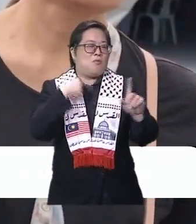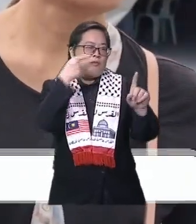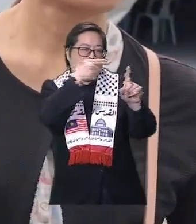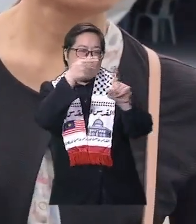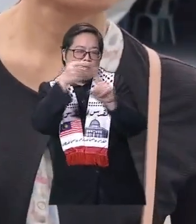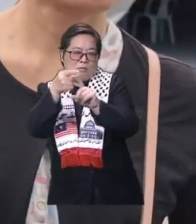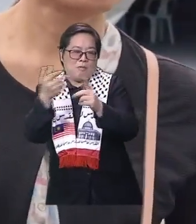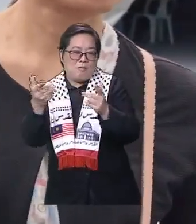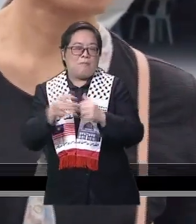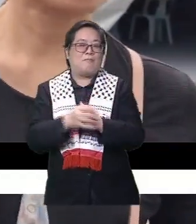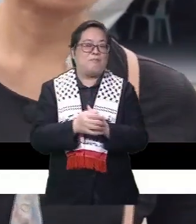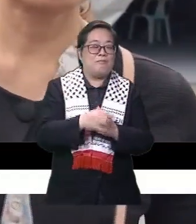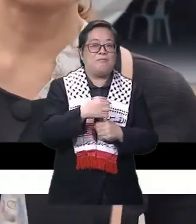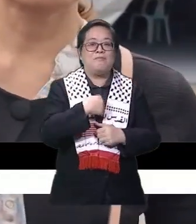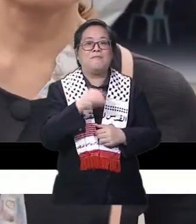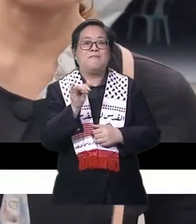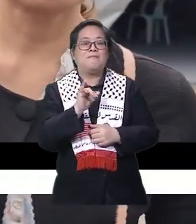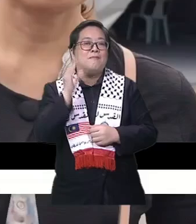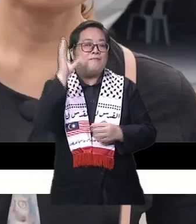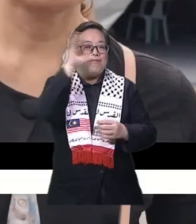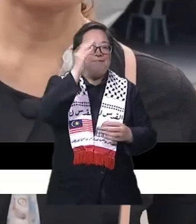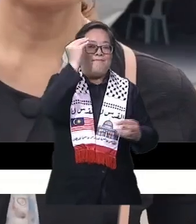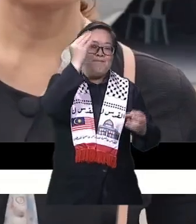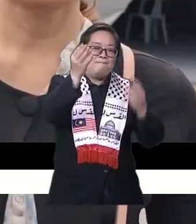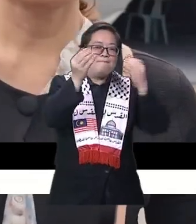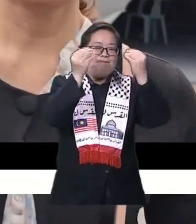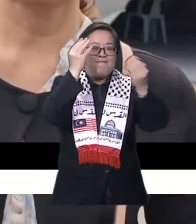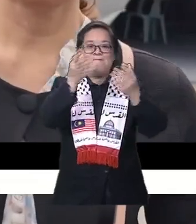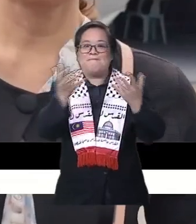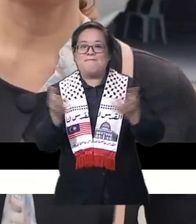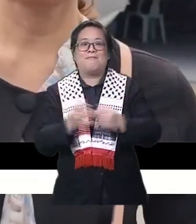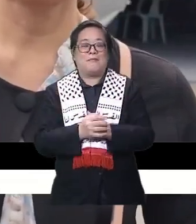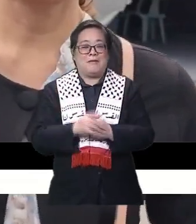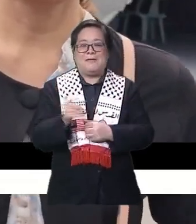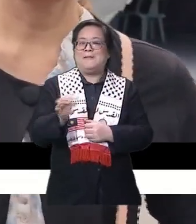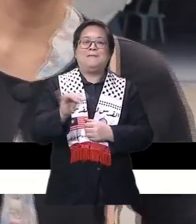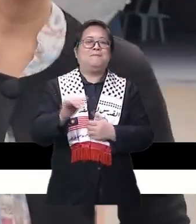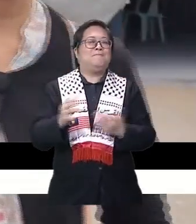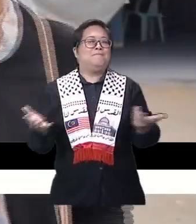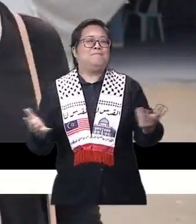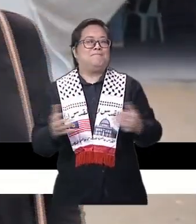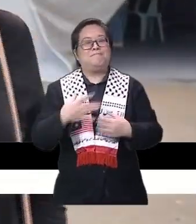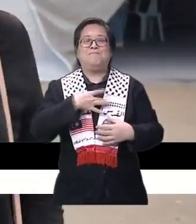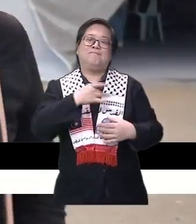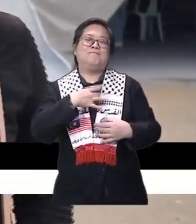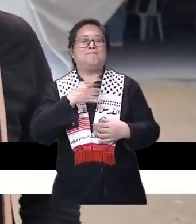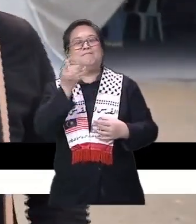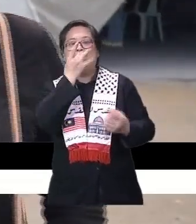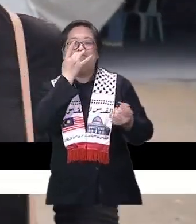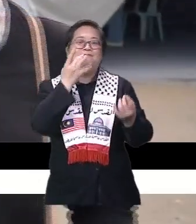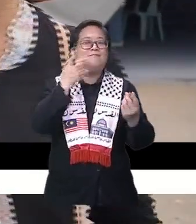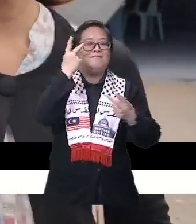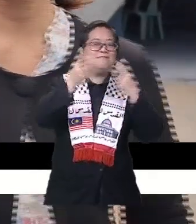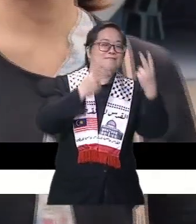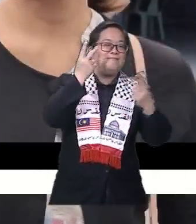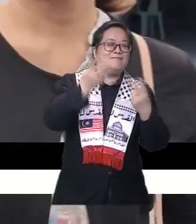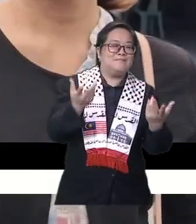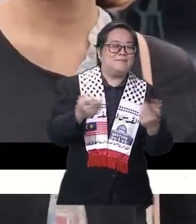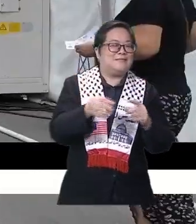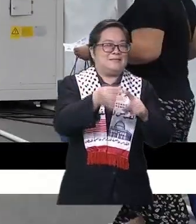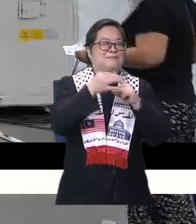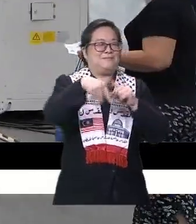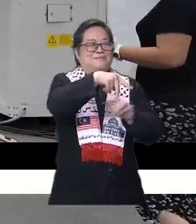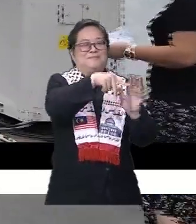And then looking for informations lah. Something like that. And then just macam suka-suka tengok-tengok especially the booth